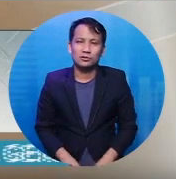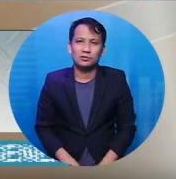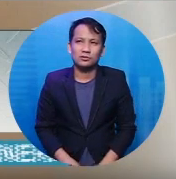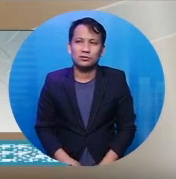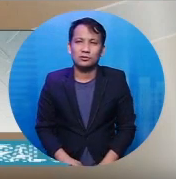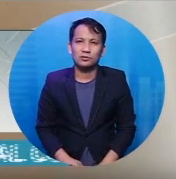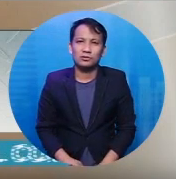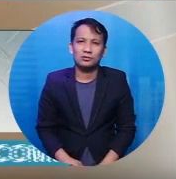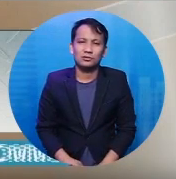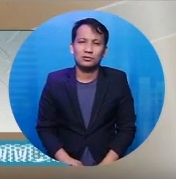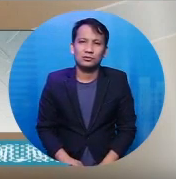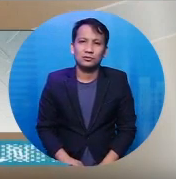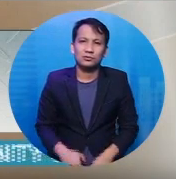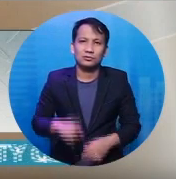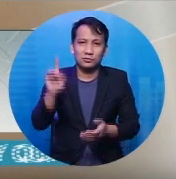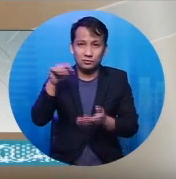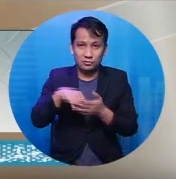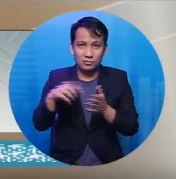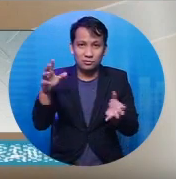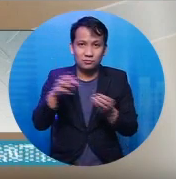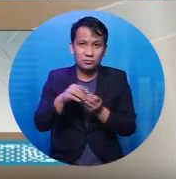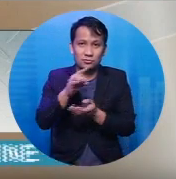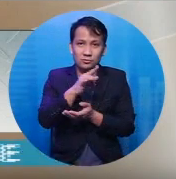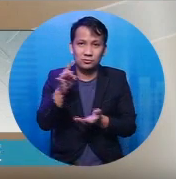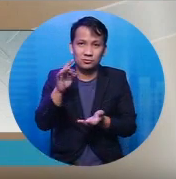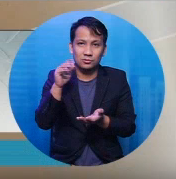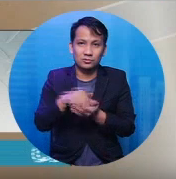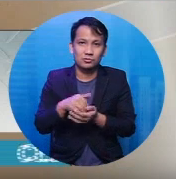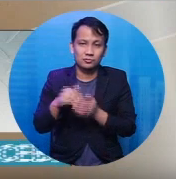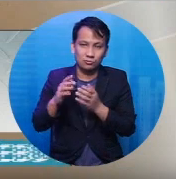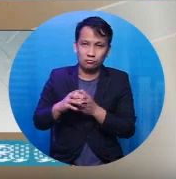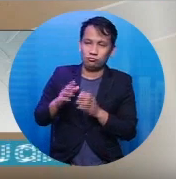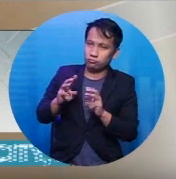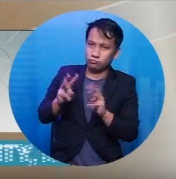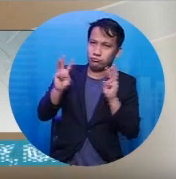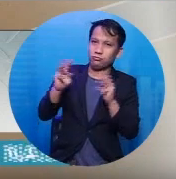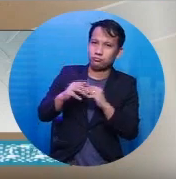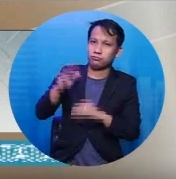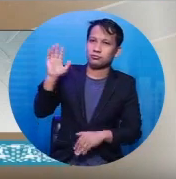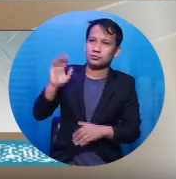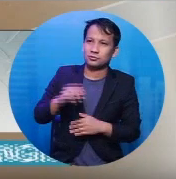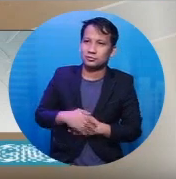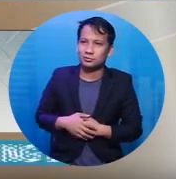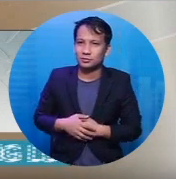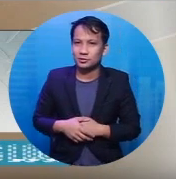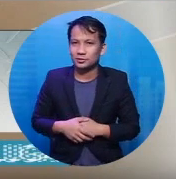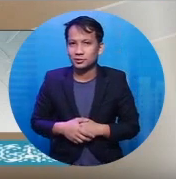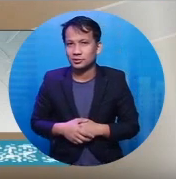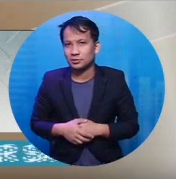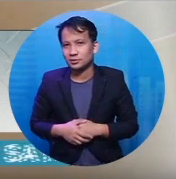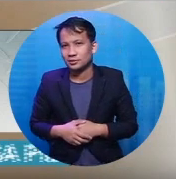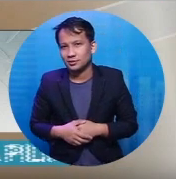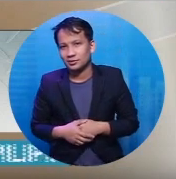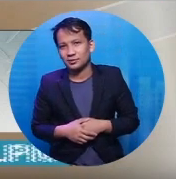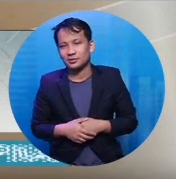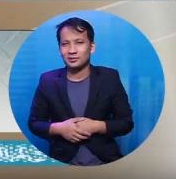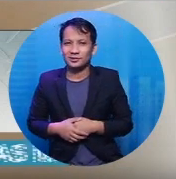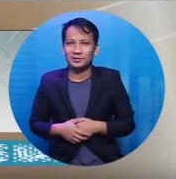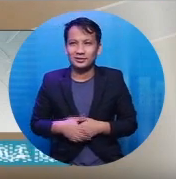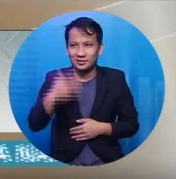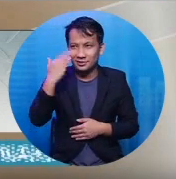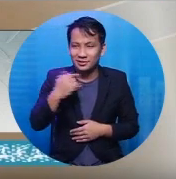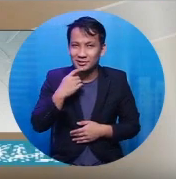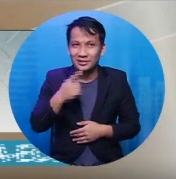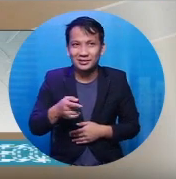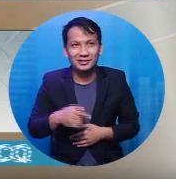almost 800, idol. 800,000? Oh, ang laki naman na. Oo, 800,000. Ba't kasi nabigyan ng pagkalaki-laki